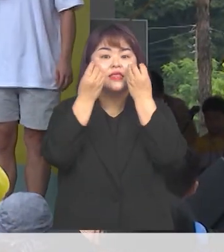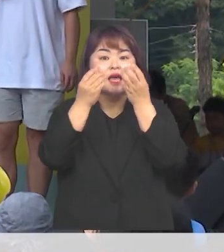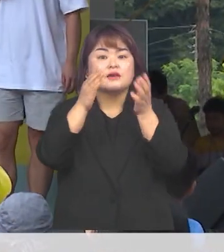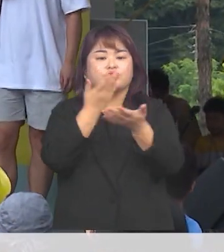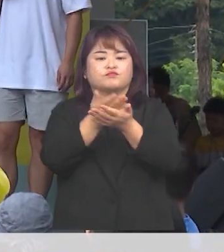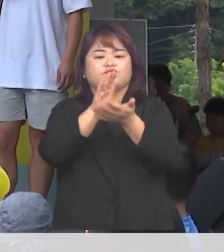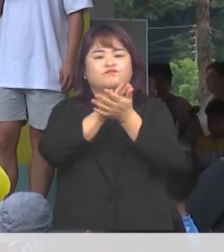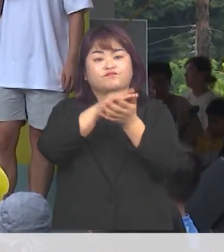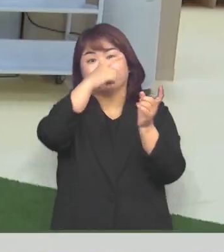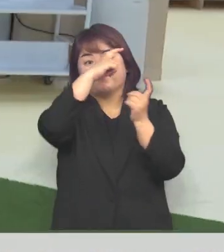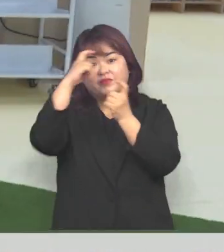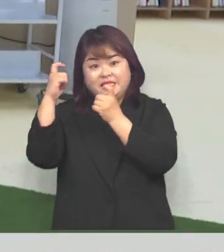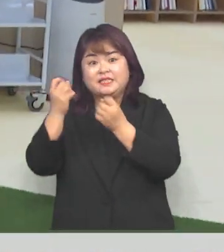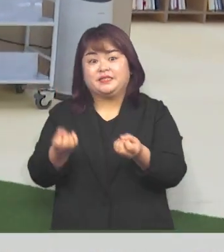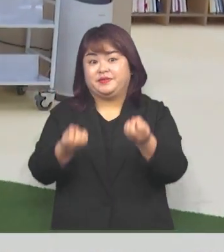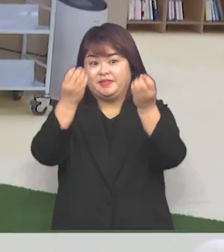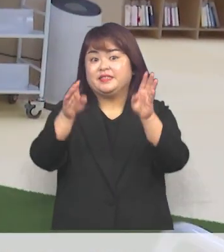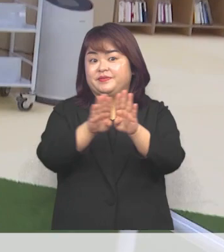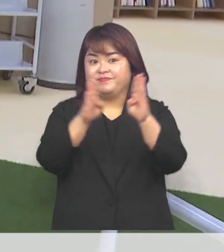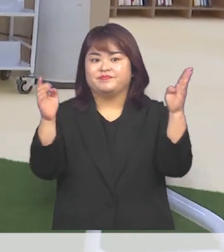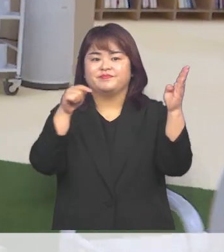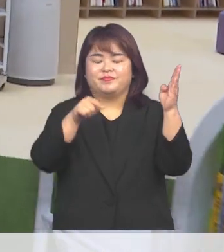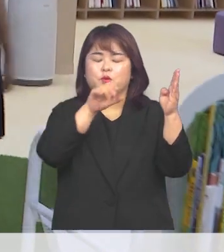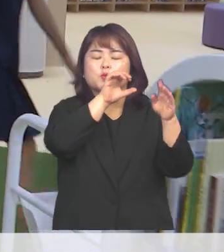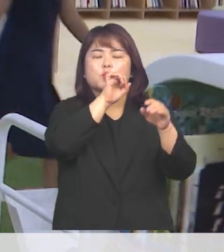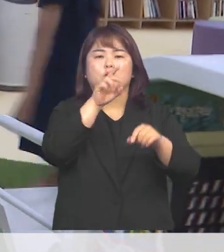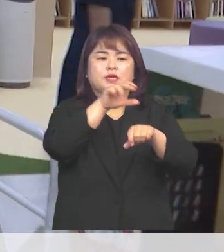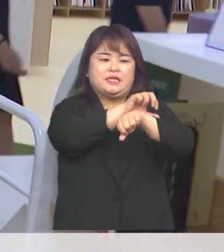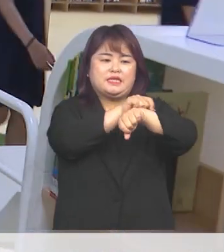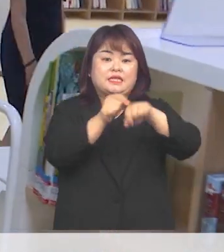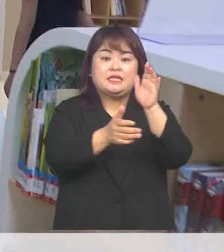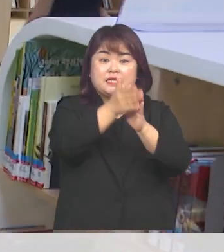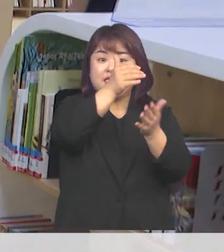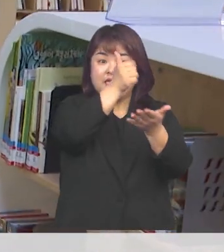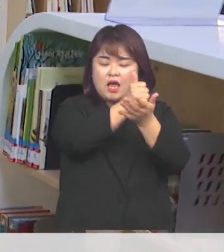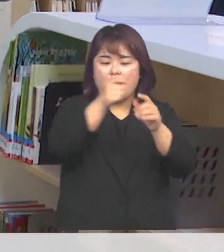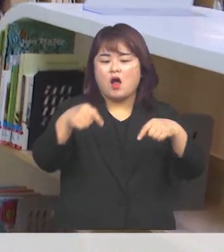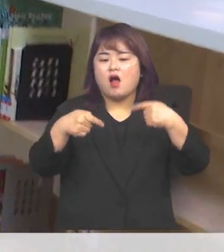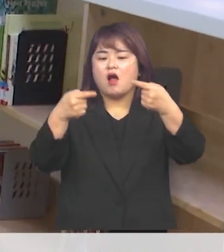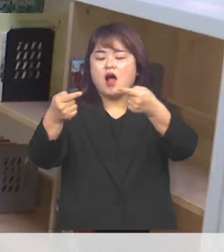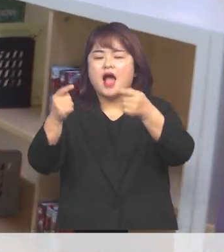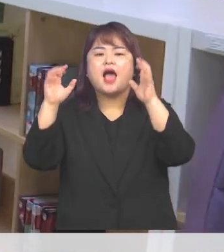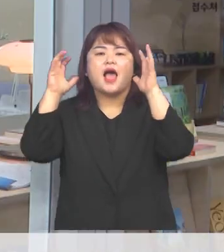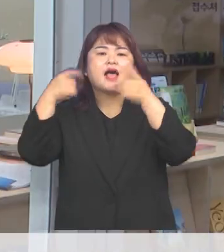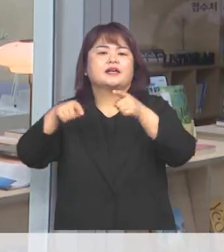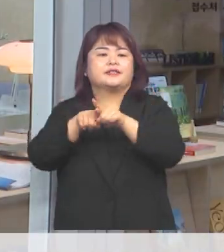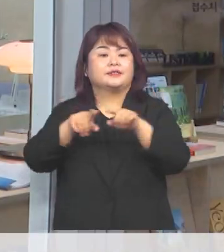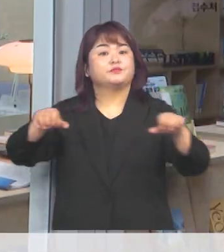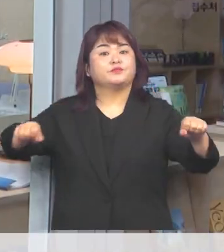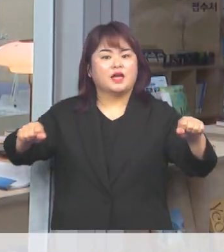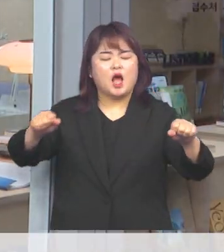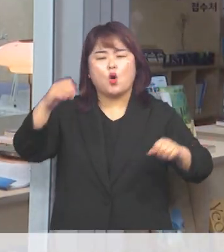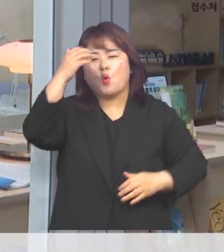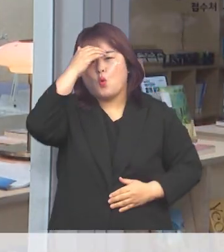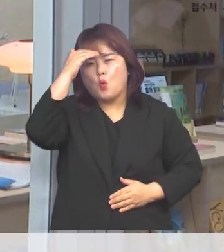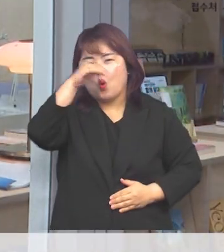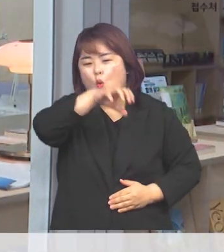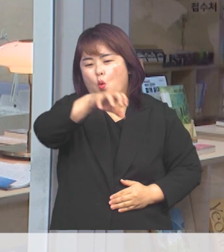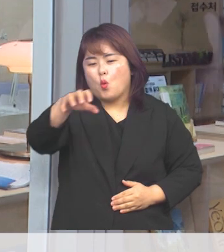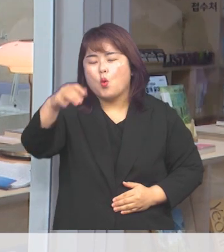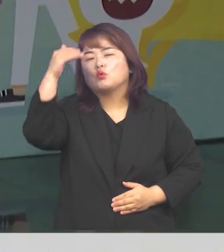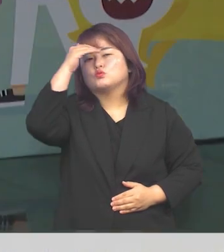기념하는 축제가 열렸습니다. 이상일 용인 특례시장은 축제에 참석해 아이들과 손을 잡고 용인 어린이 상상의